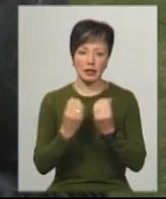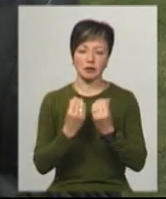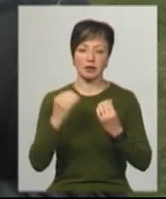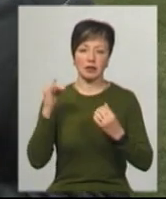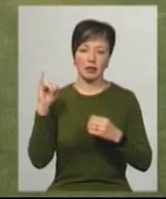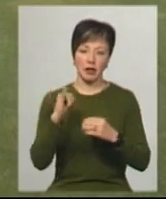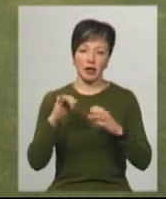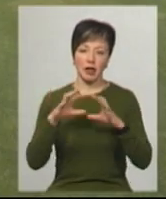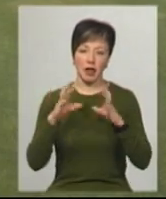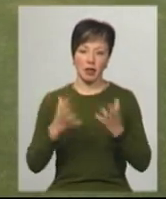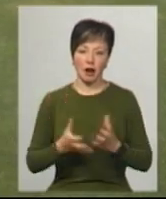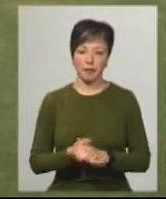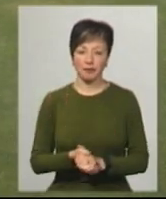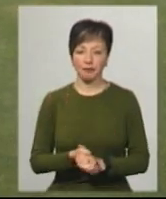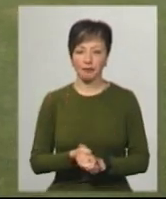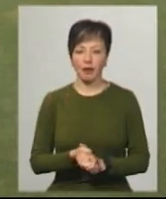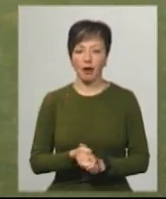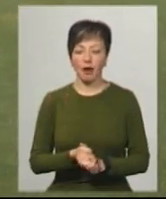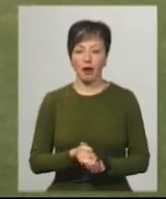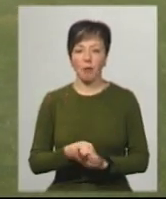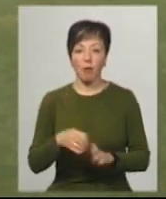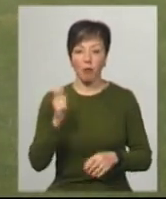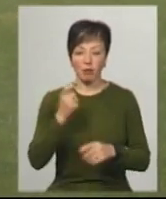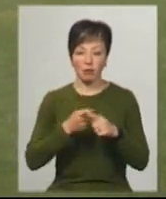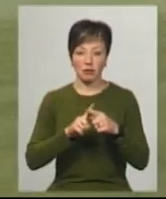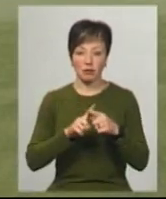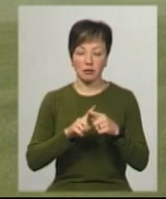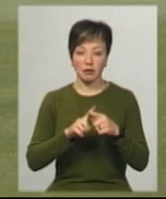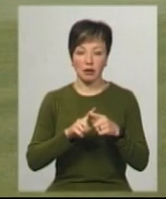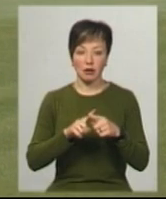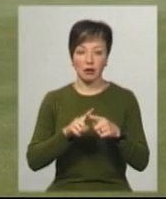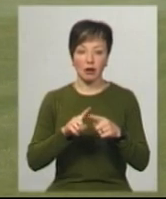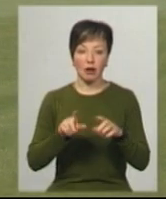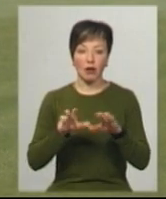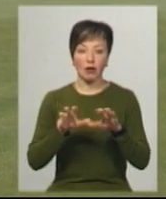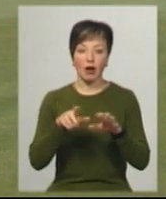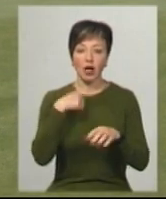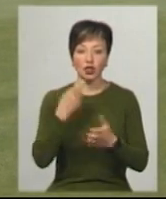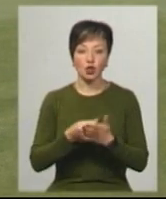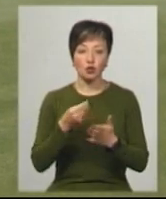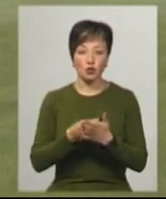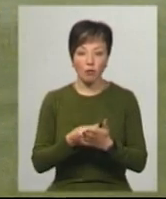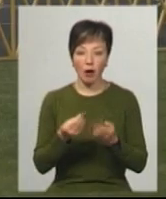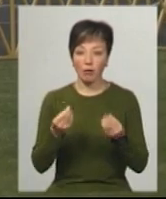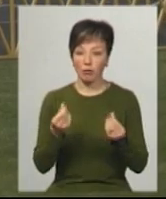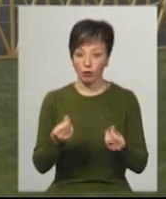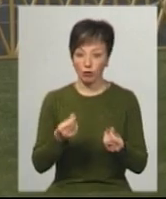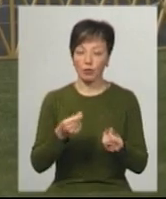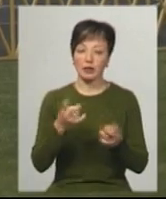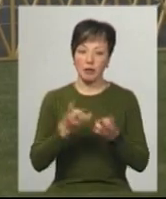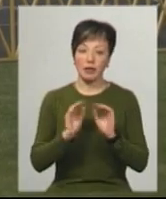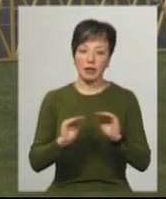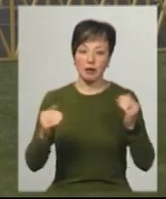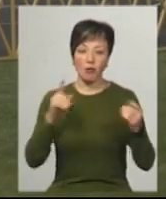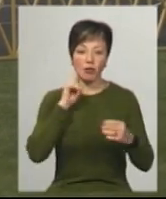і метання ядра. Голова громадської організації «Старокостянтинів небайдужий» Сергій Худий каже, сума для бюджету міста чимала, та дітям і молоді потрібно